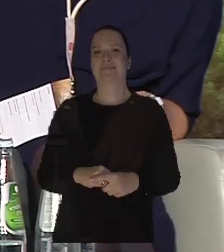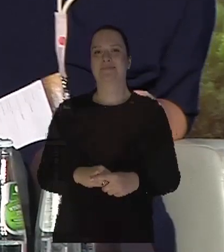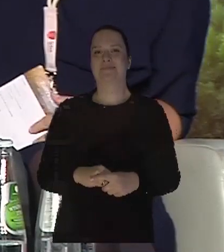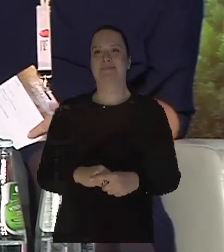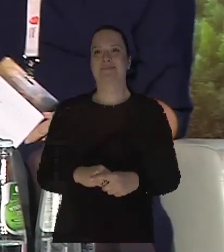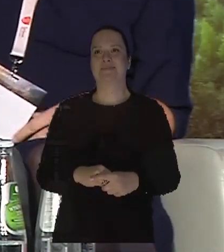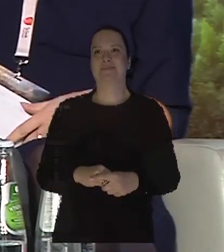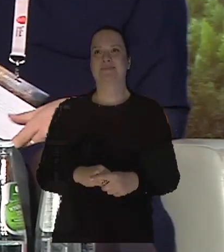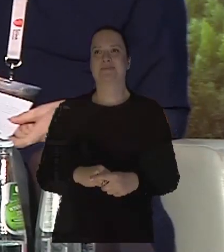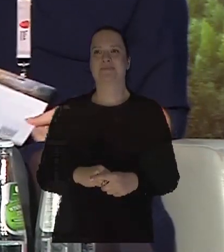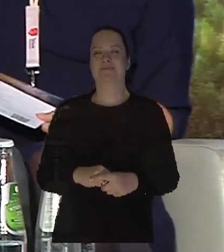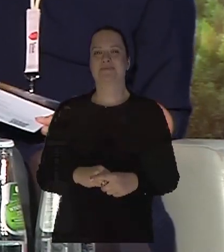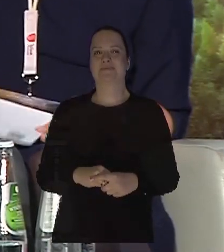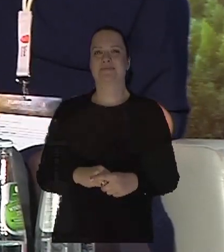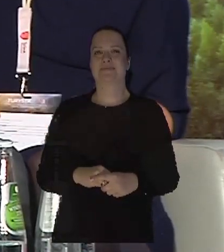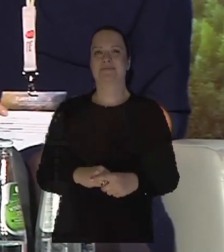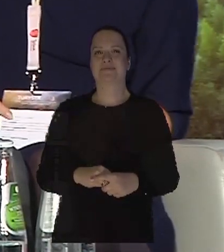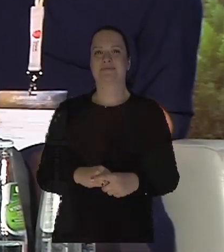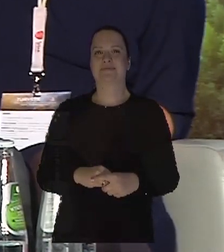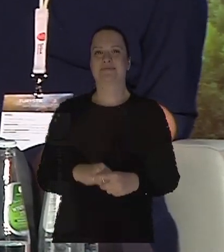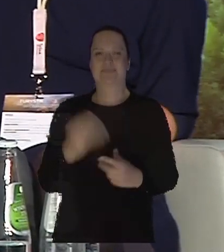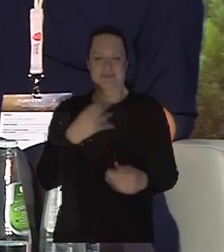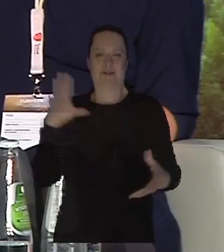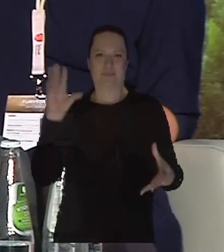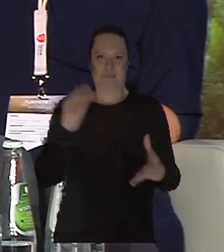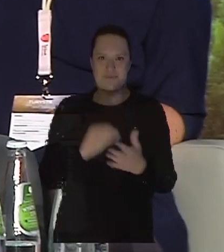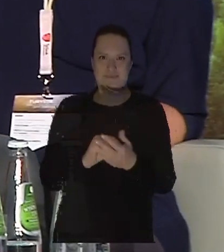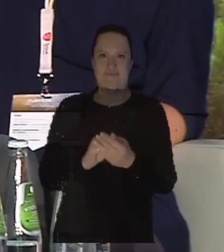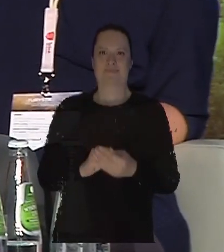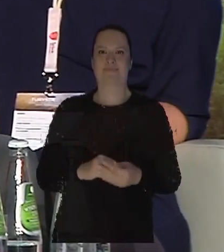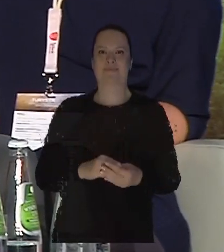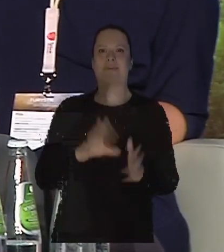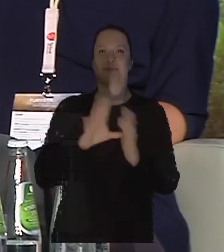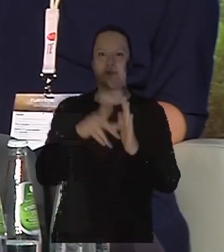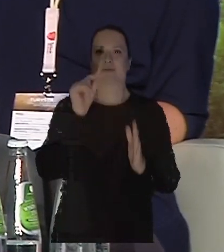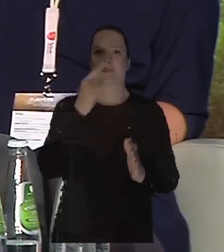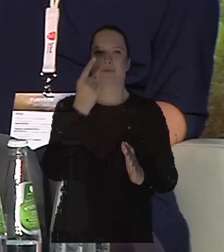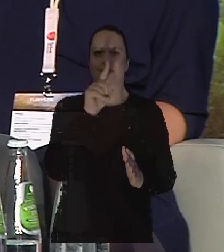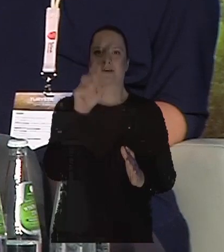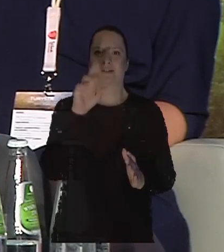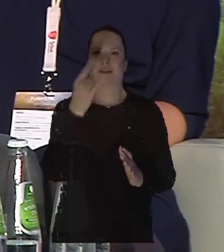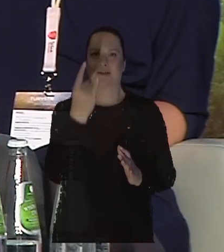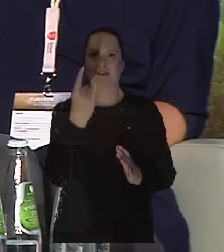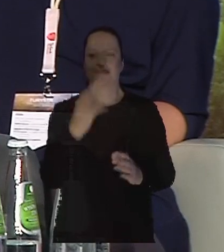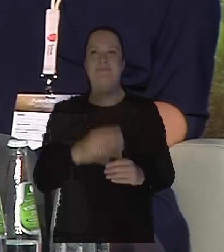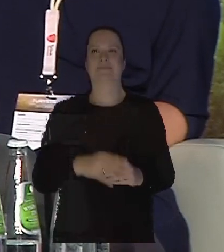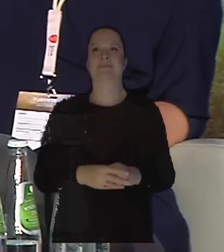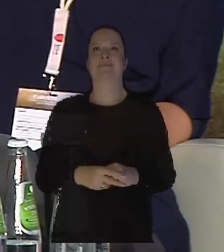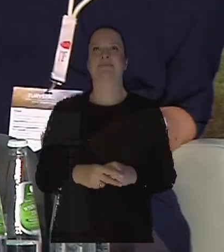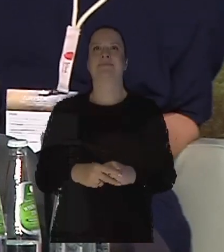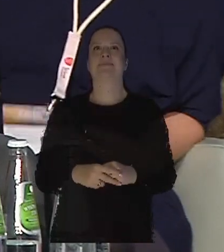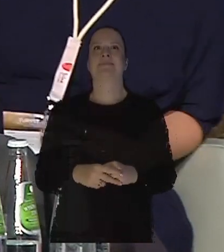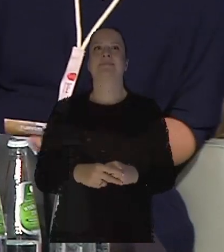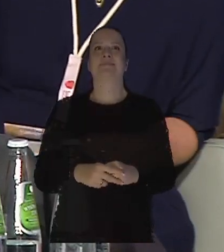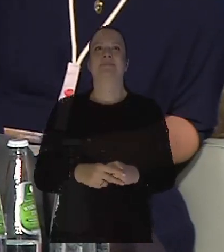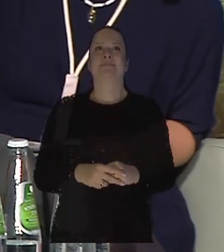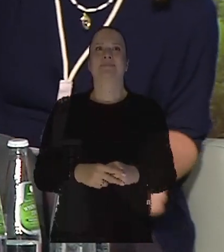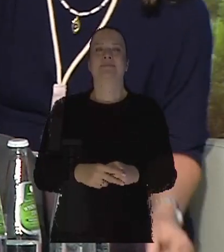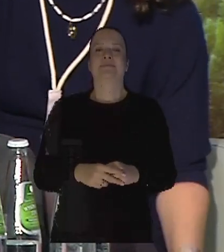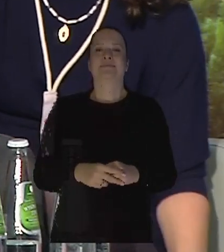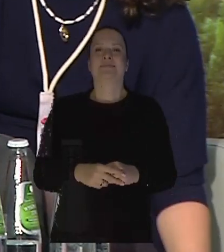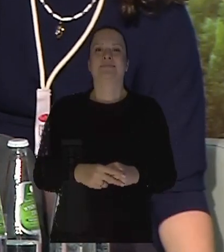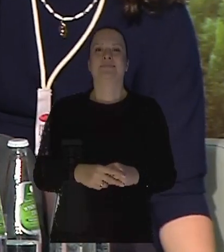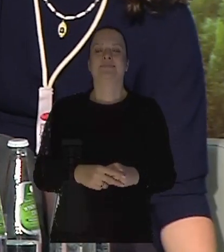Czy... A więc jeszcze raz mówimy o Pyzdrach. Trochę mi się przesunęło, przepraszam, tak jak mówiliśmy.